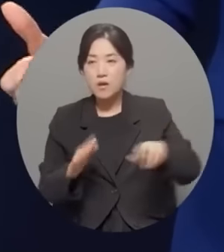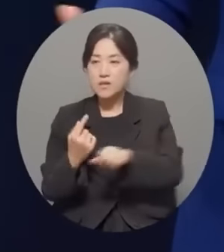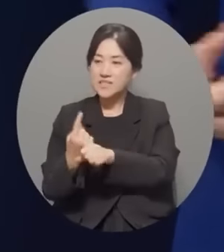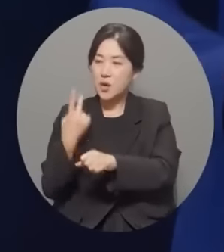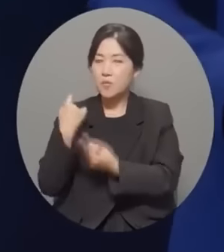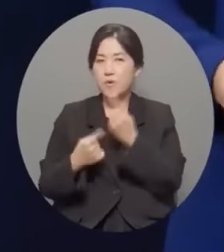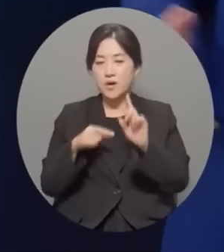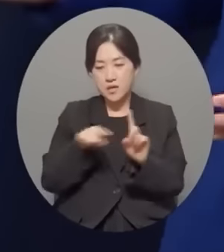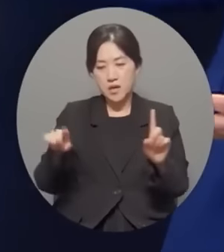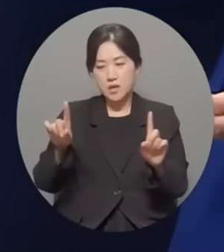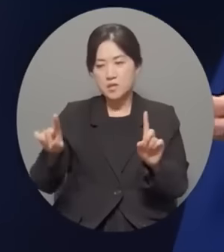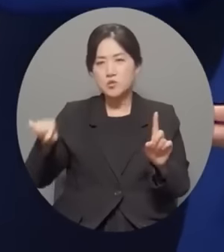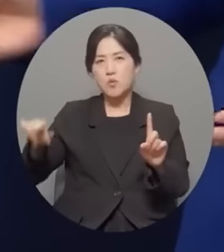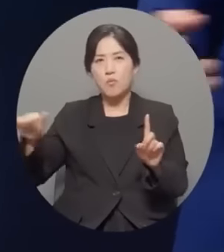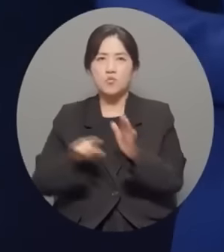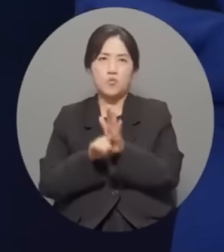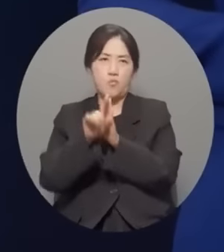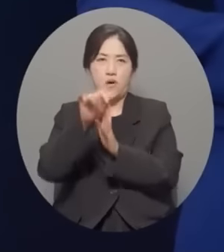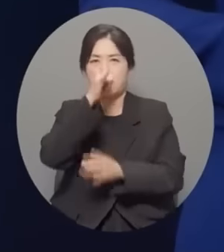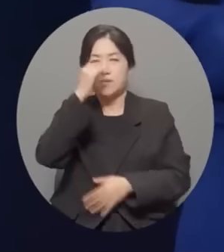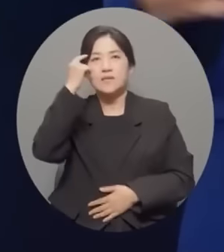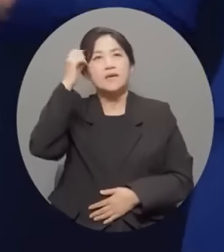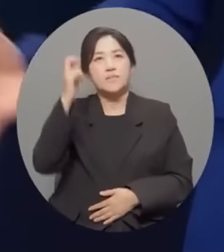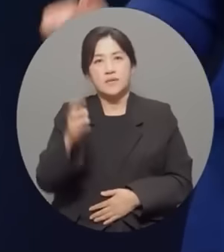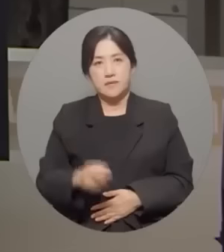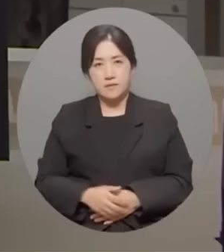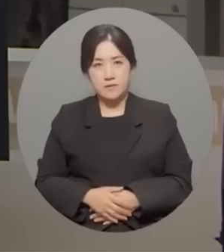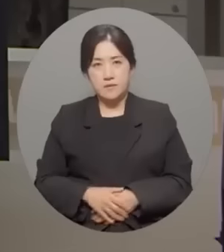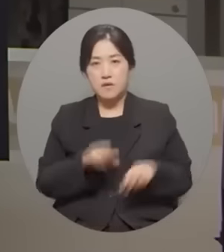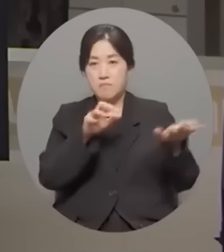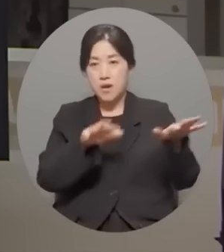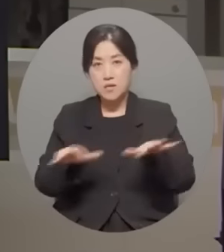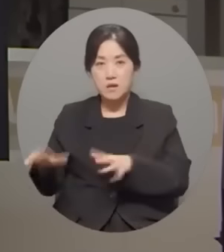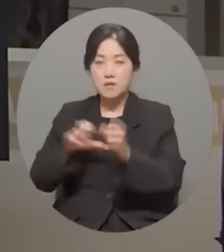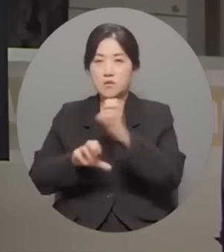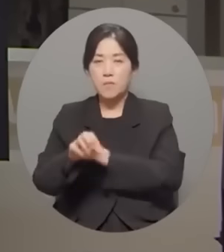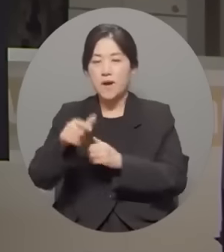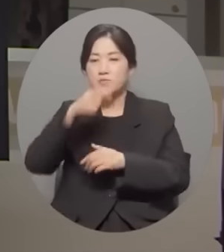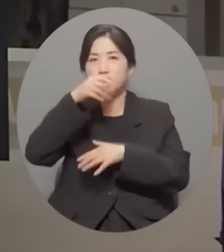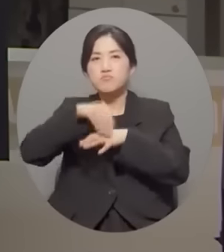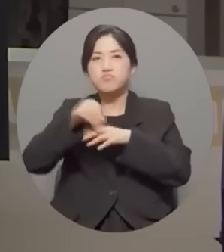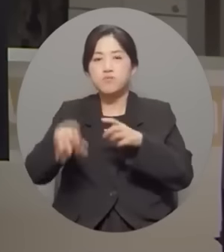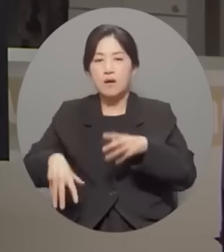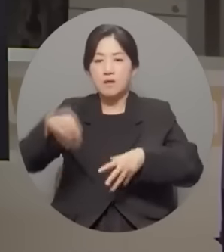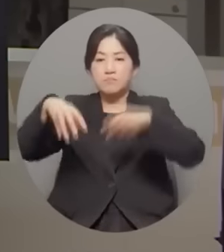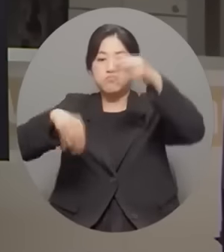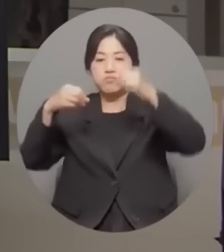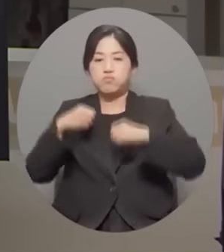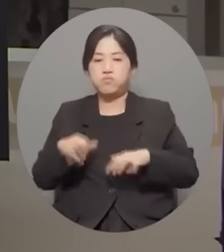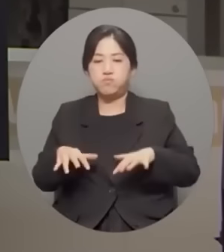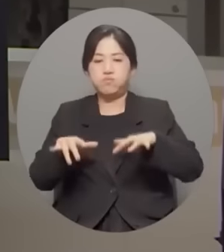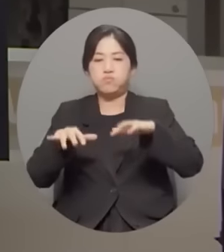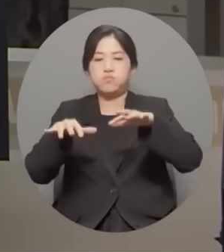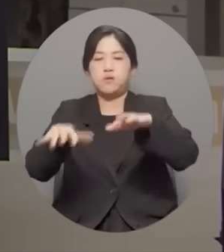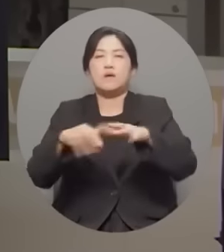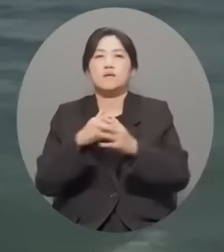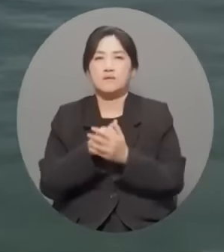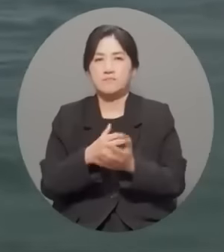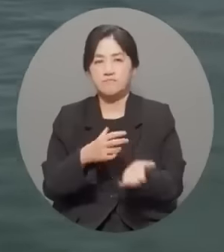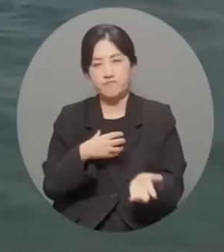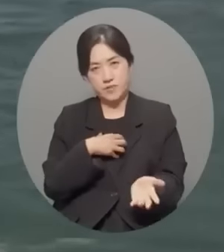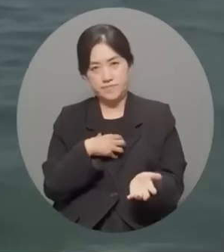1도에서 1.5도나 높을 것으로 전망했습니다. 바다로부터 더 많은 수증기가 내륙까지 밀려올 것으로 보입니다.